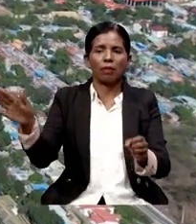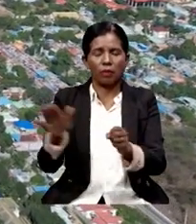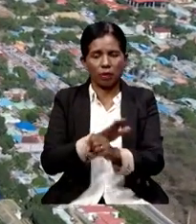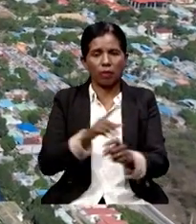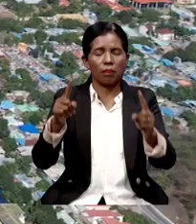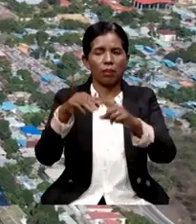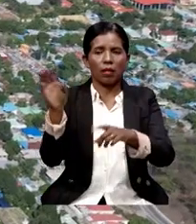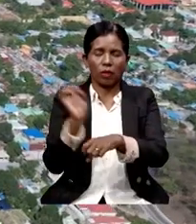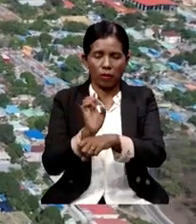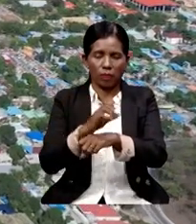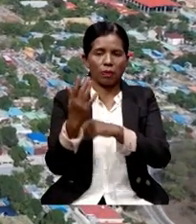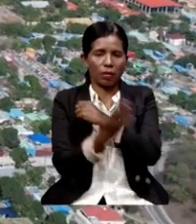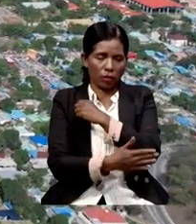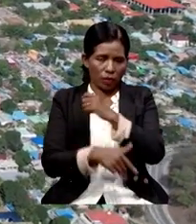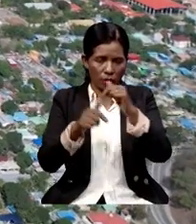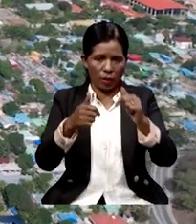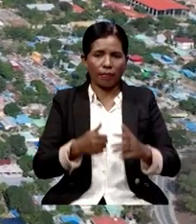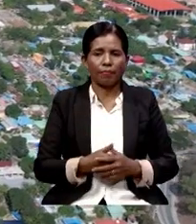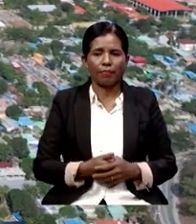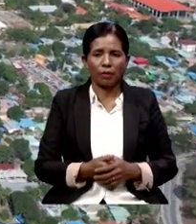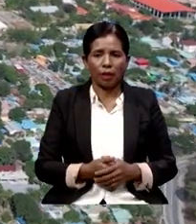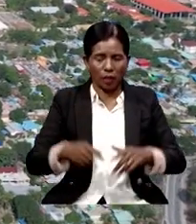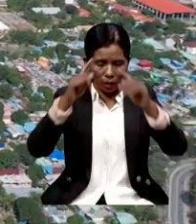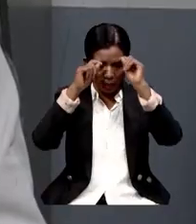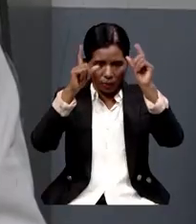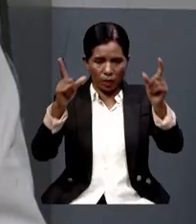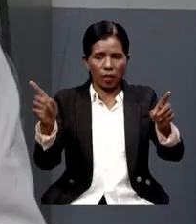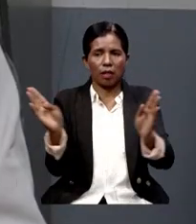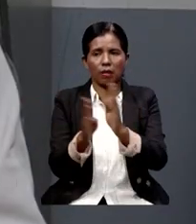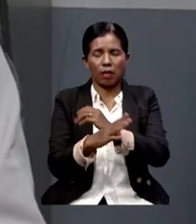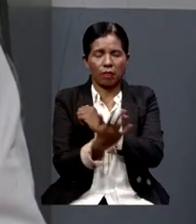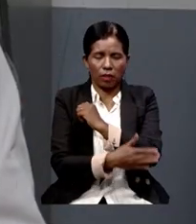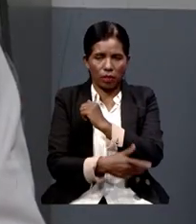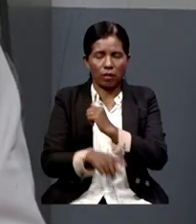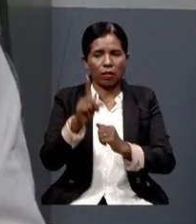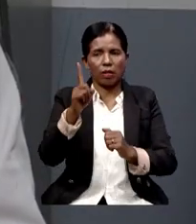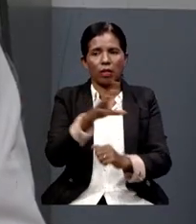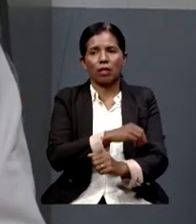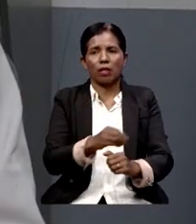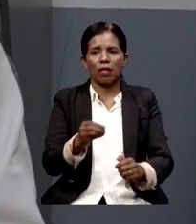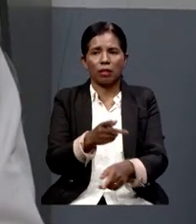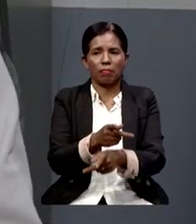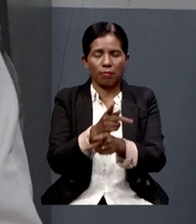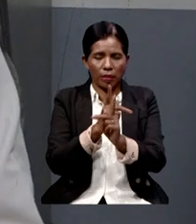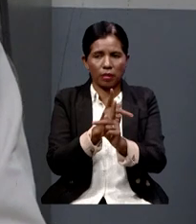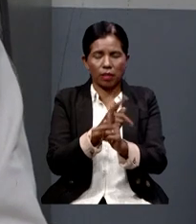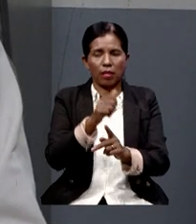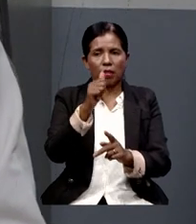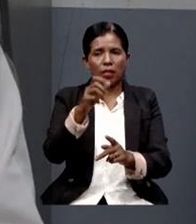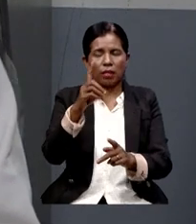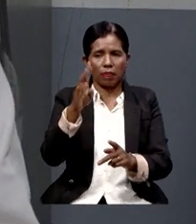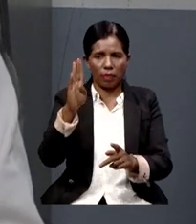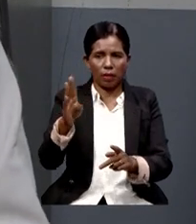sustentabilidade econômica para a ne. Timor-Leste, não sei na saúde nebe que debe ba organan CDB ne kita noin